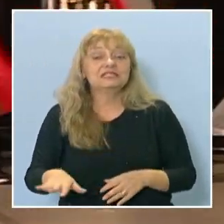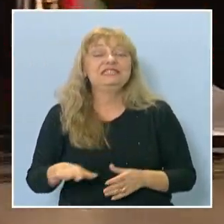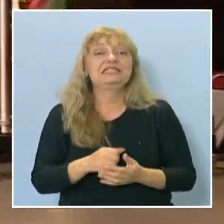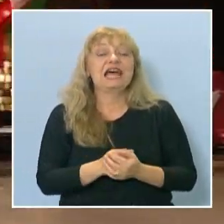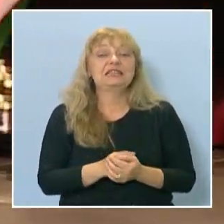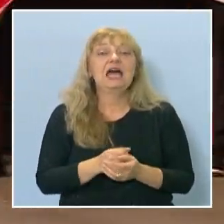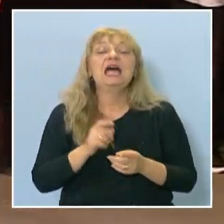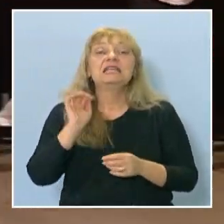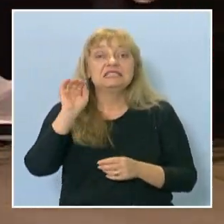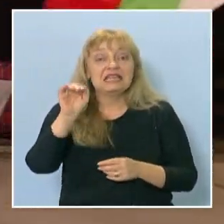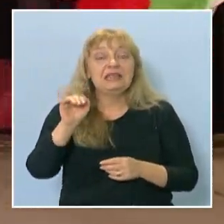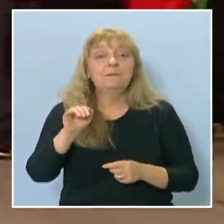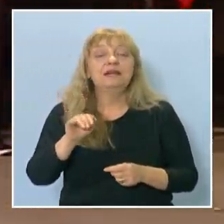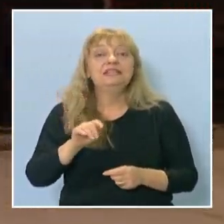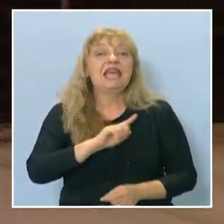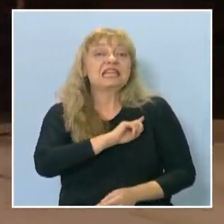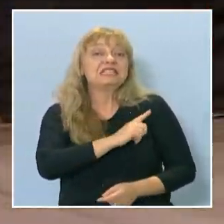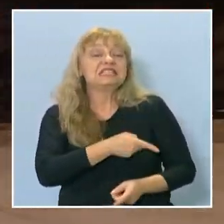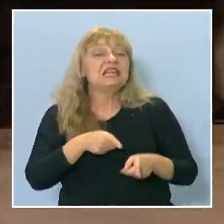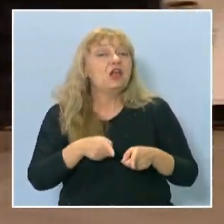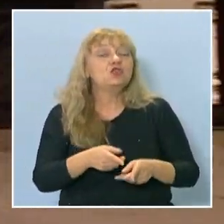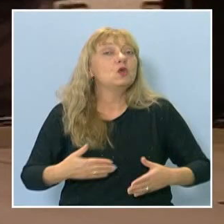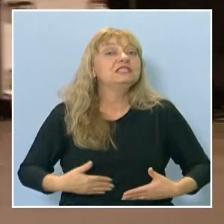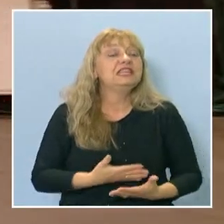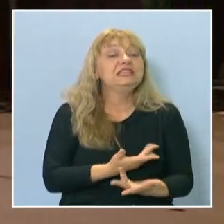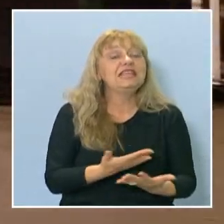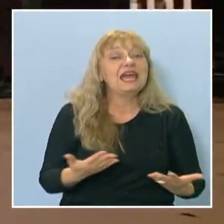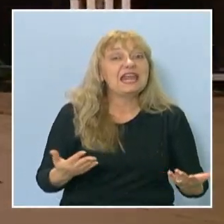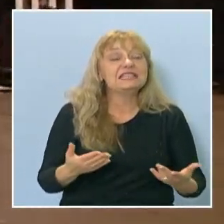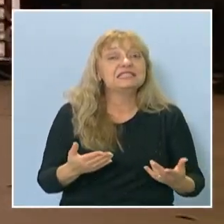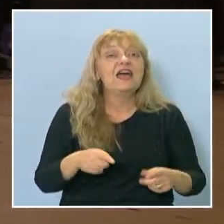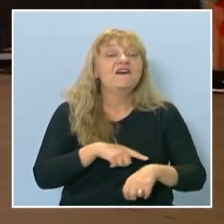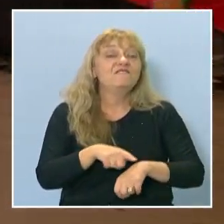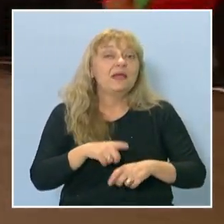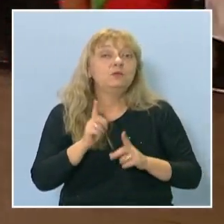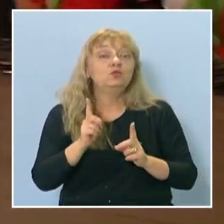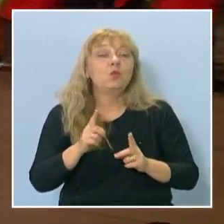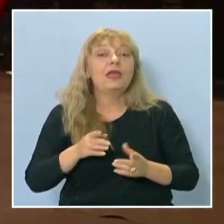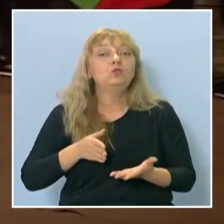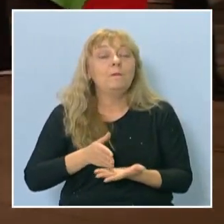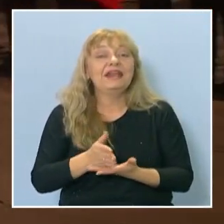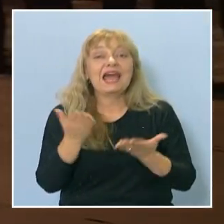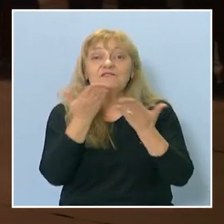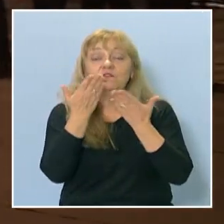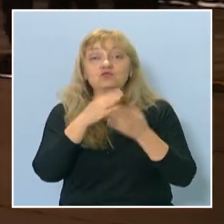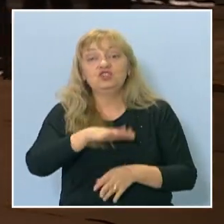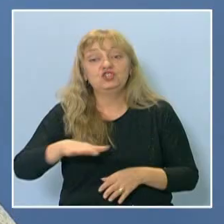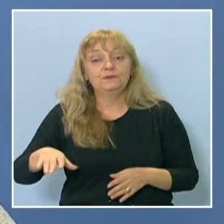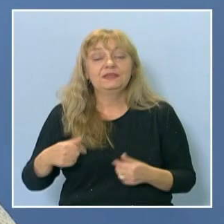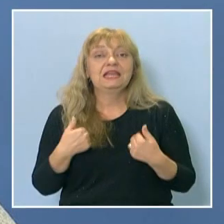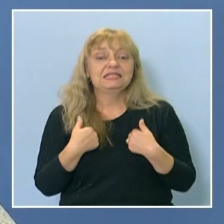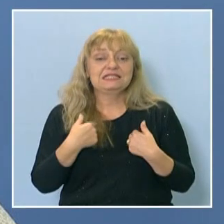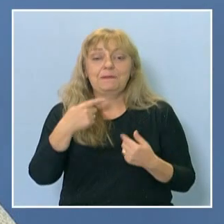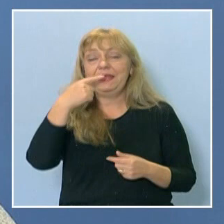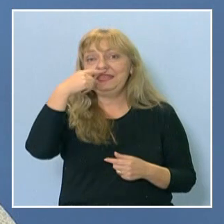обучение, за да бъде засилен този интерес към времето, което е прекарано в училище? За мен е важно да се водя